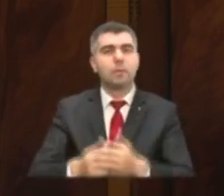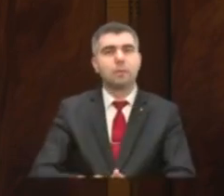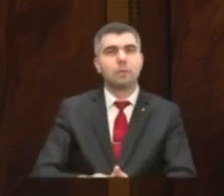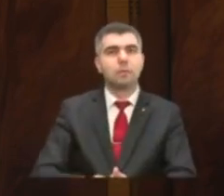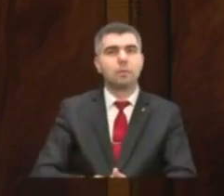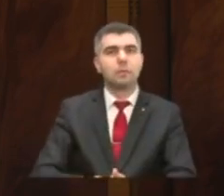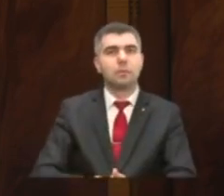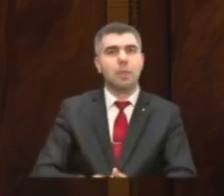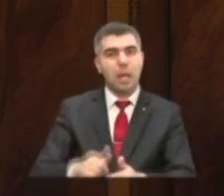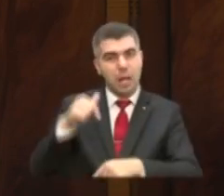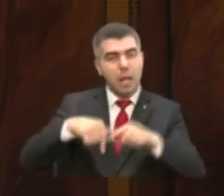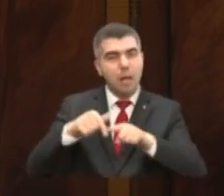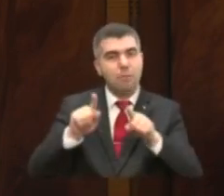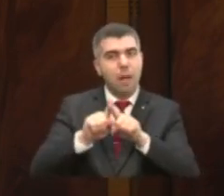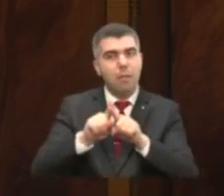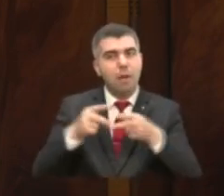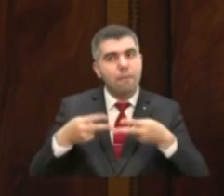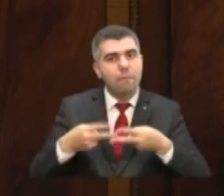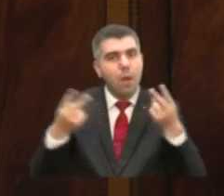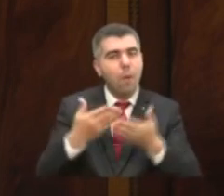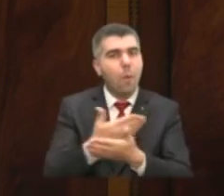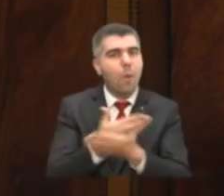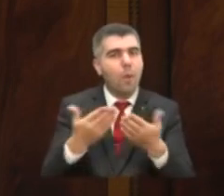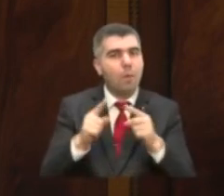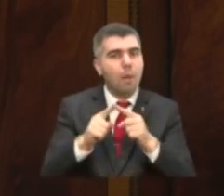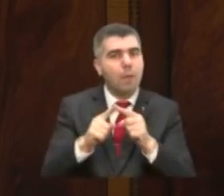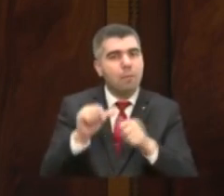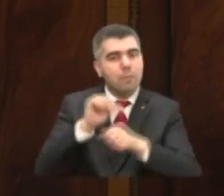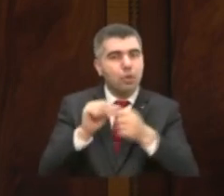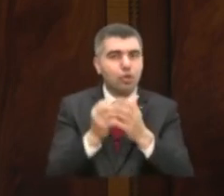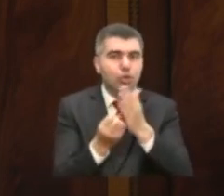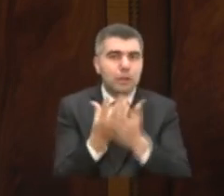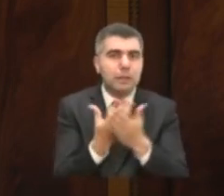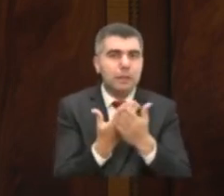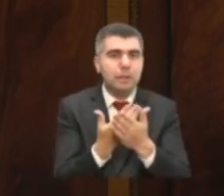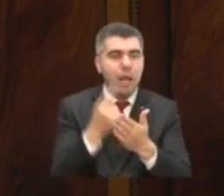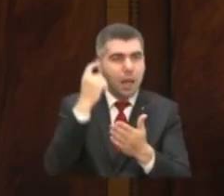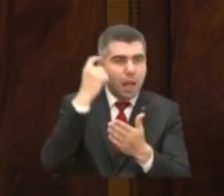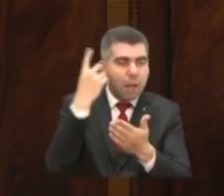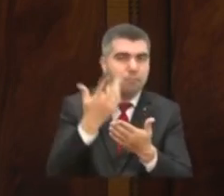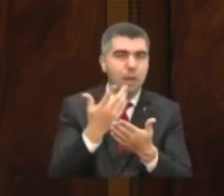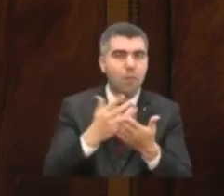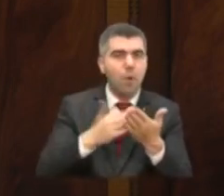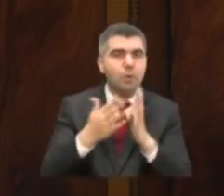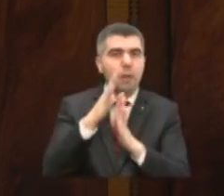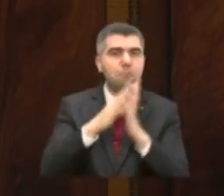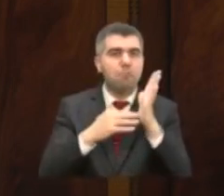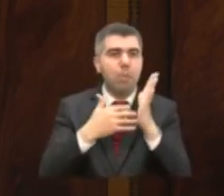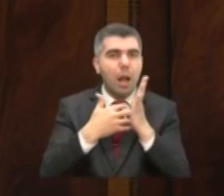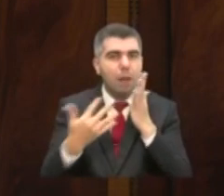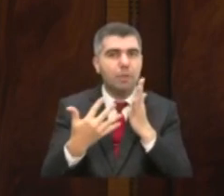المنظور متكامل لمراجعة الحماية الاجتماعية ككل، وأيضا مراجعة برامج